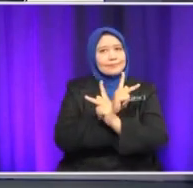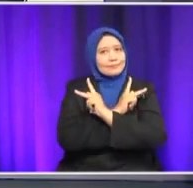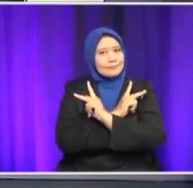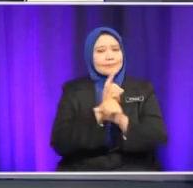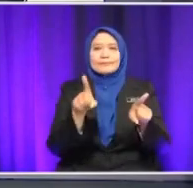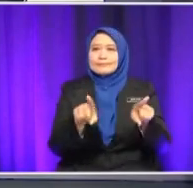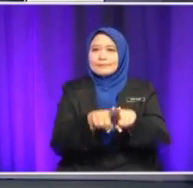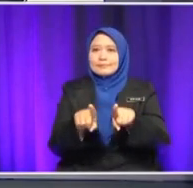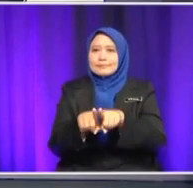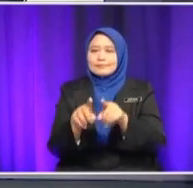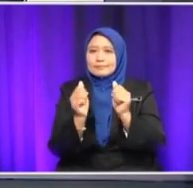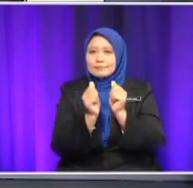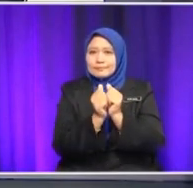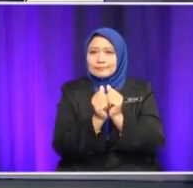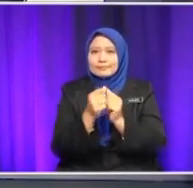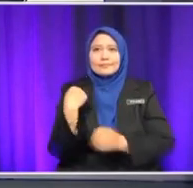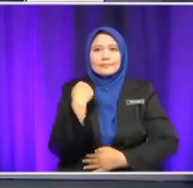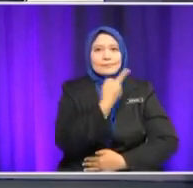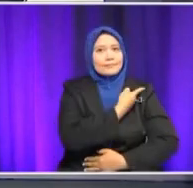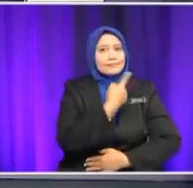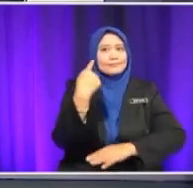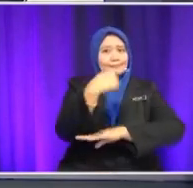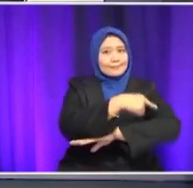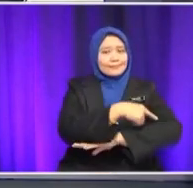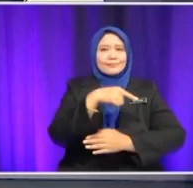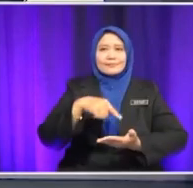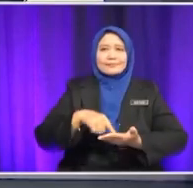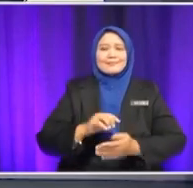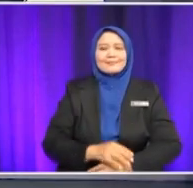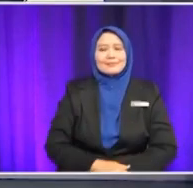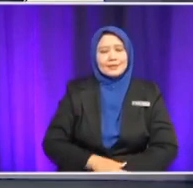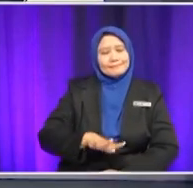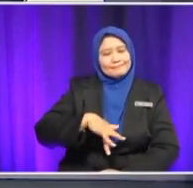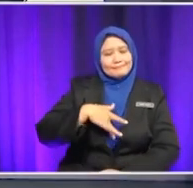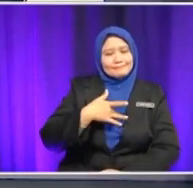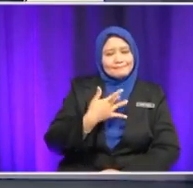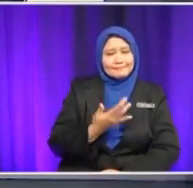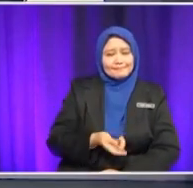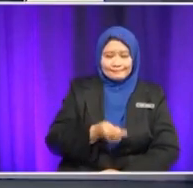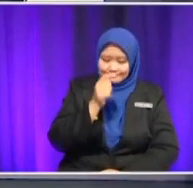kita tengok kepada cek Gus sendiri dia kita kasih tenang